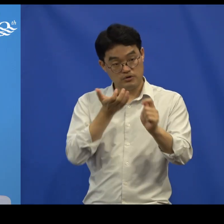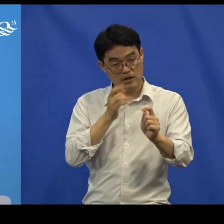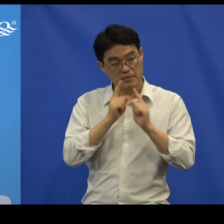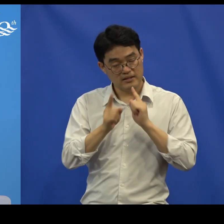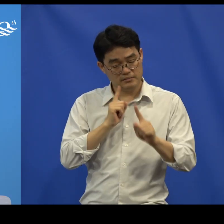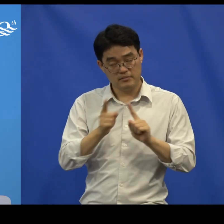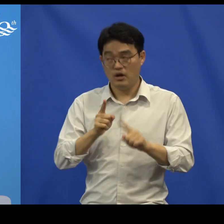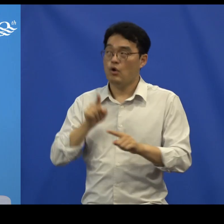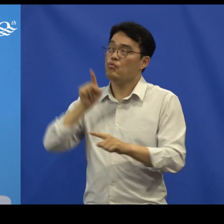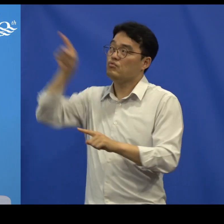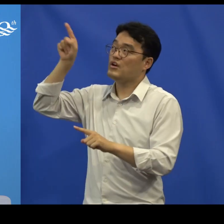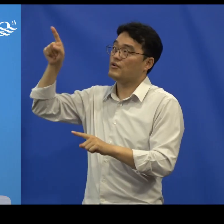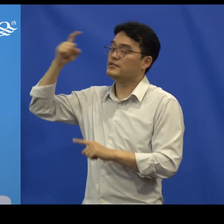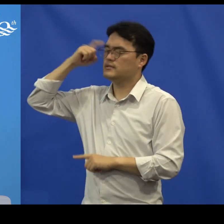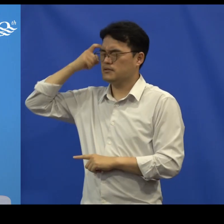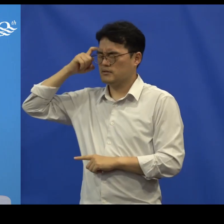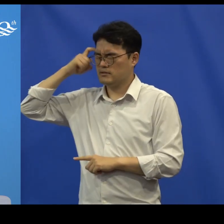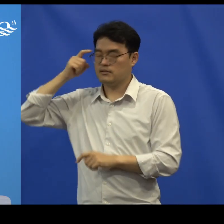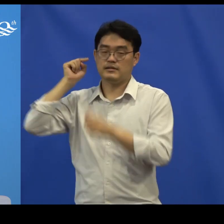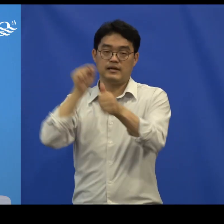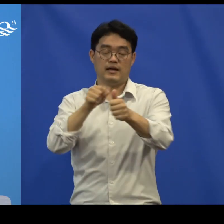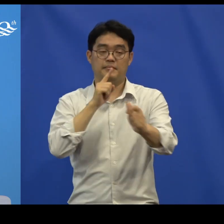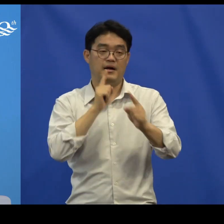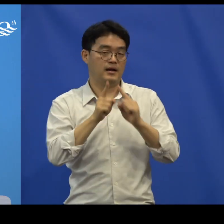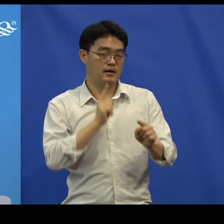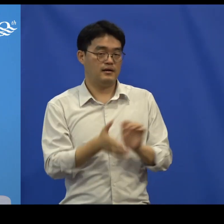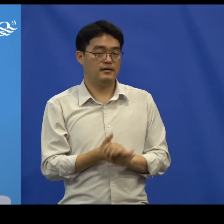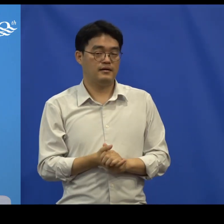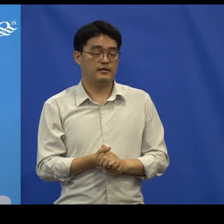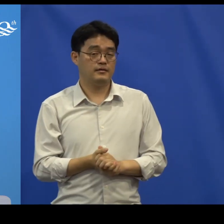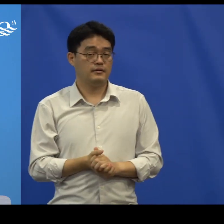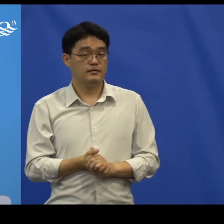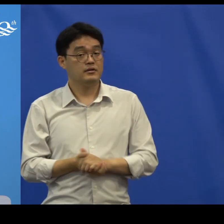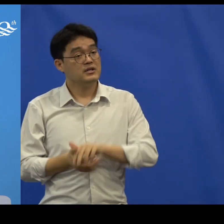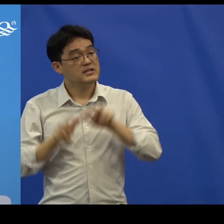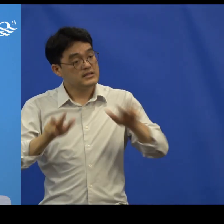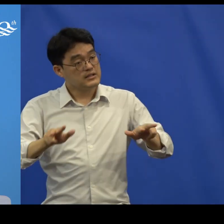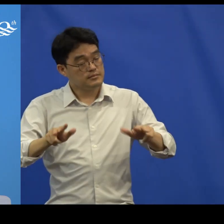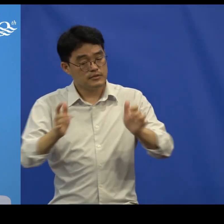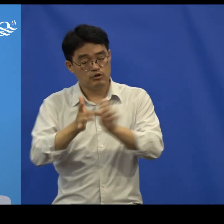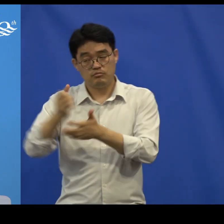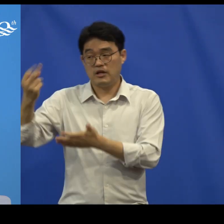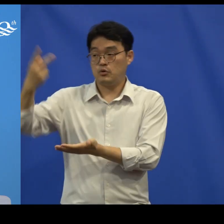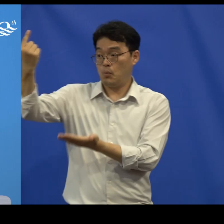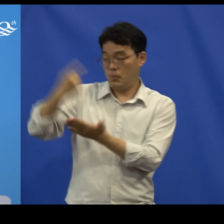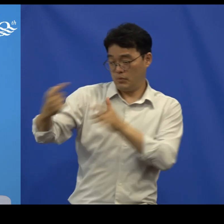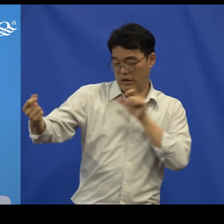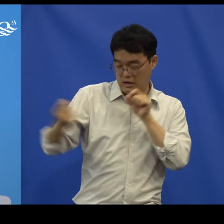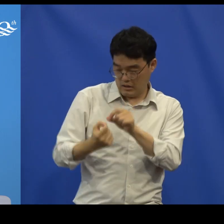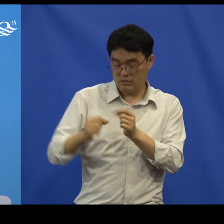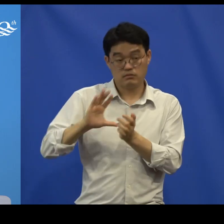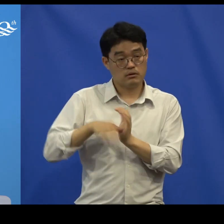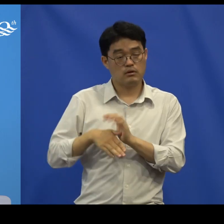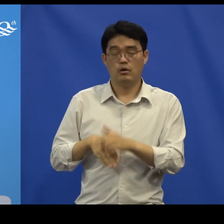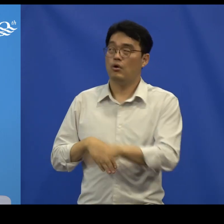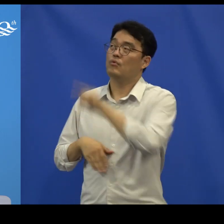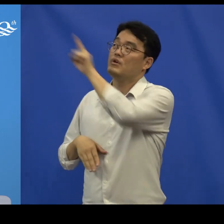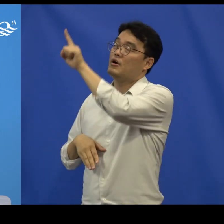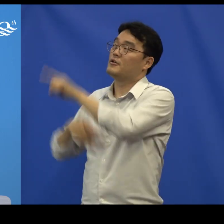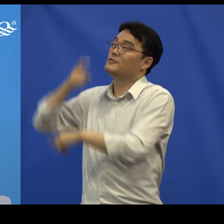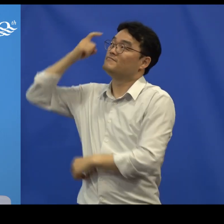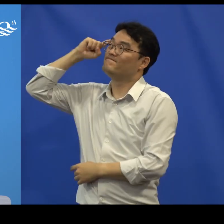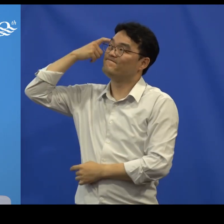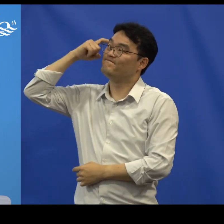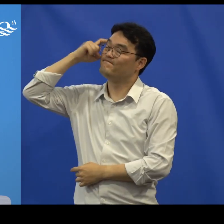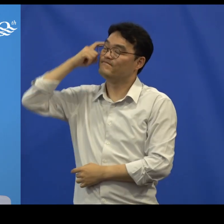뭐예요? 위의 것을 생각하는 거. 위의 것을 생각하고 땅의 것을 생각하지 않는다. 그래서 여러분, C.S. 루이스는 하늘의